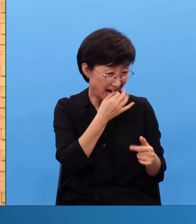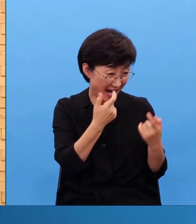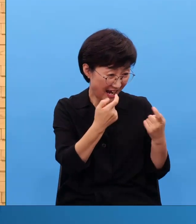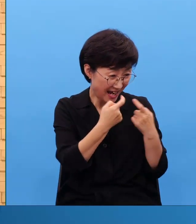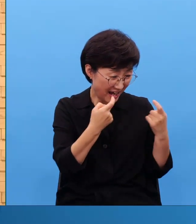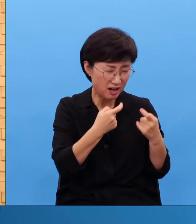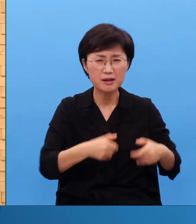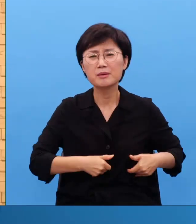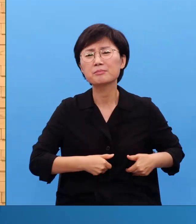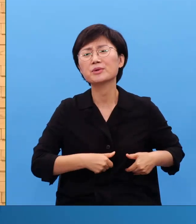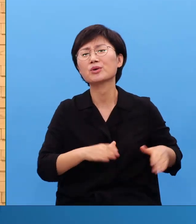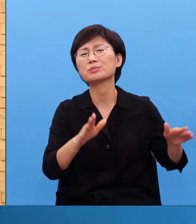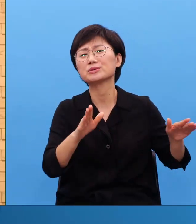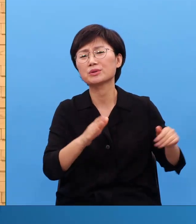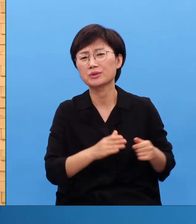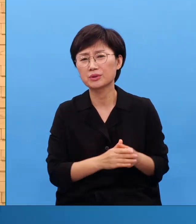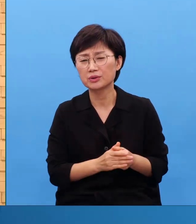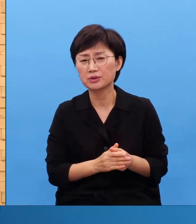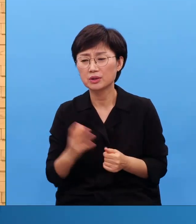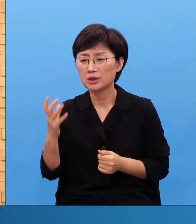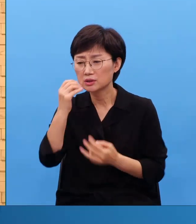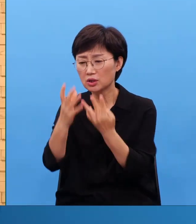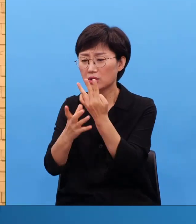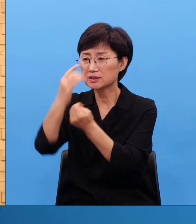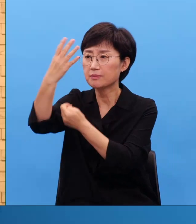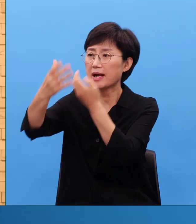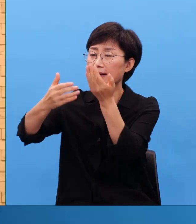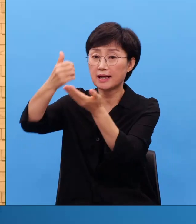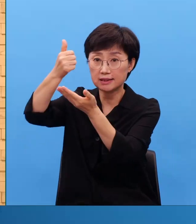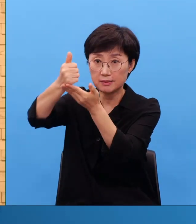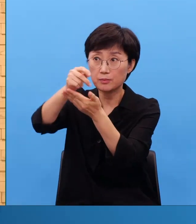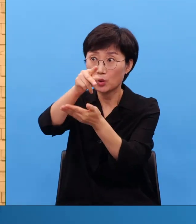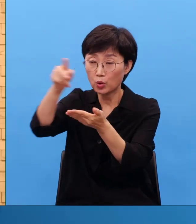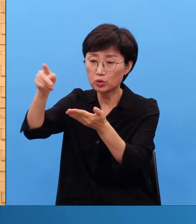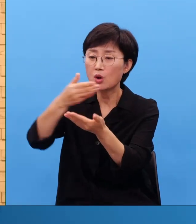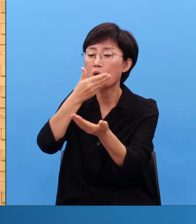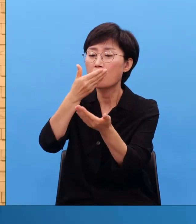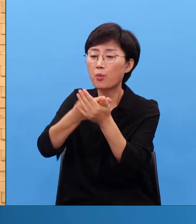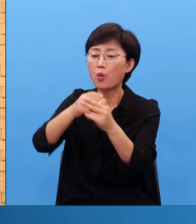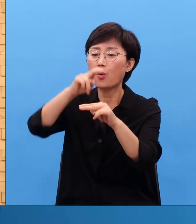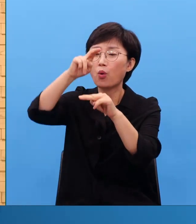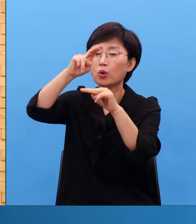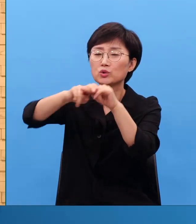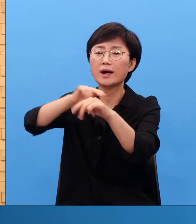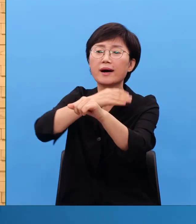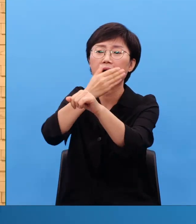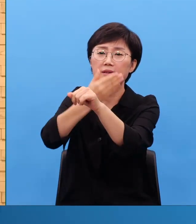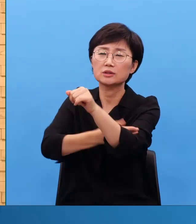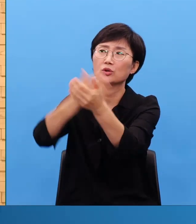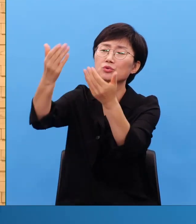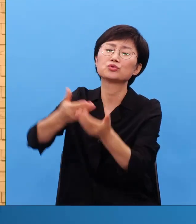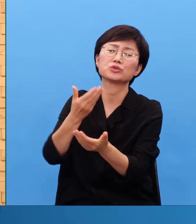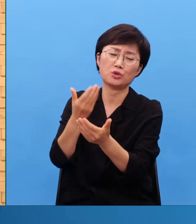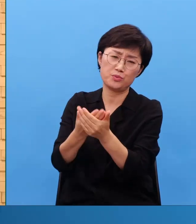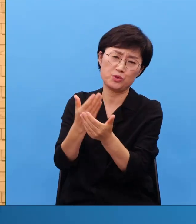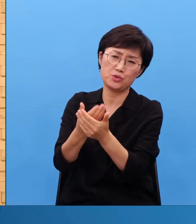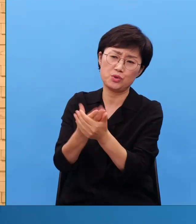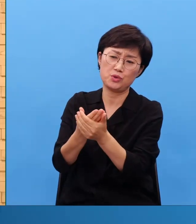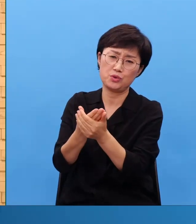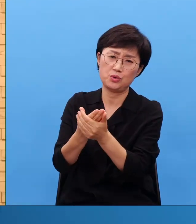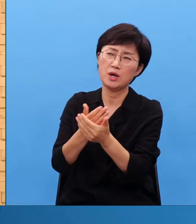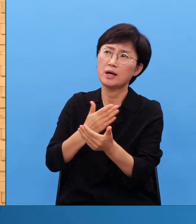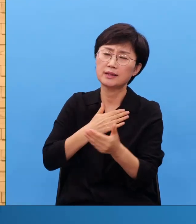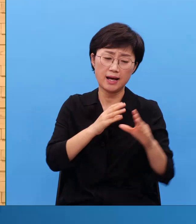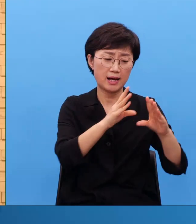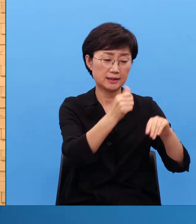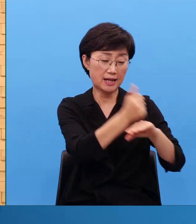pray. 성삼위 하나님의 능력과 보좌의 능력이 내게 임하게 하옵소서. May the power of the triune God and the power of the 땅 throne come 끝까지가 upon me. 증거할